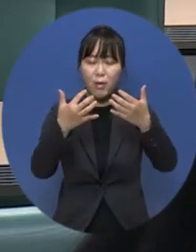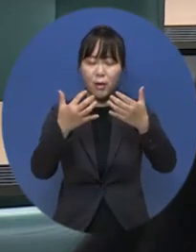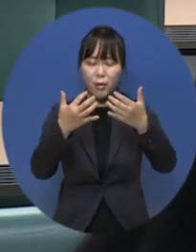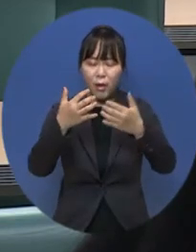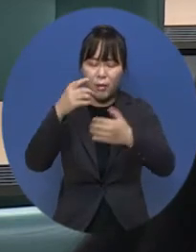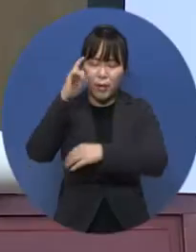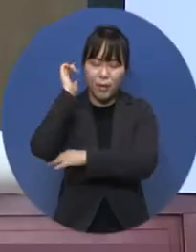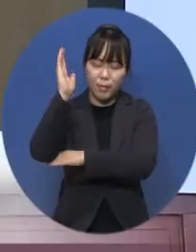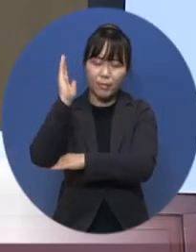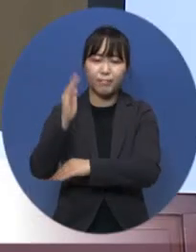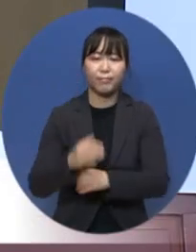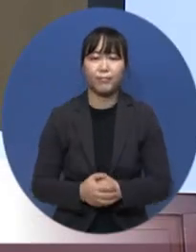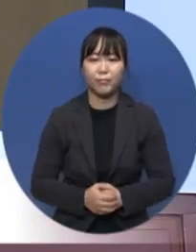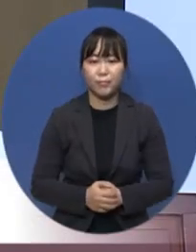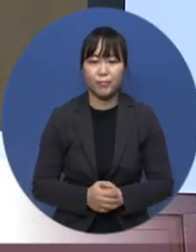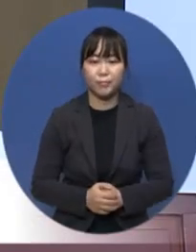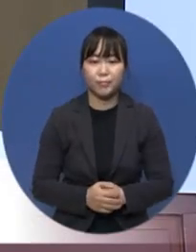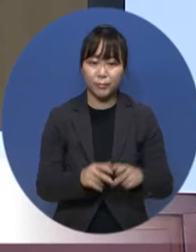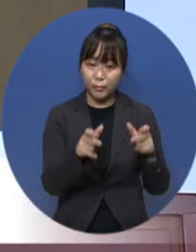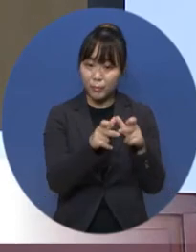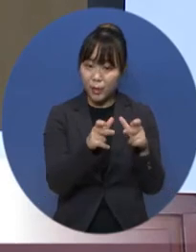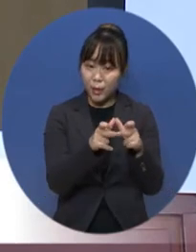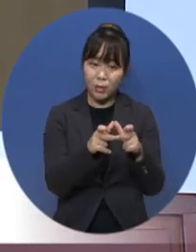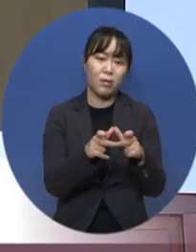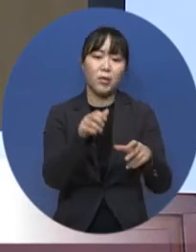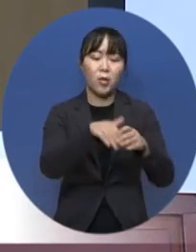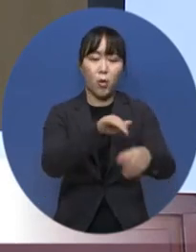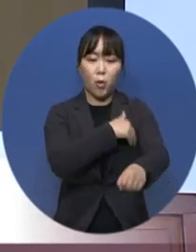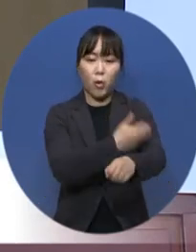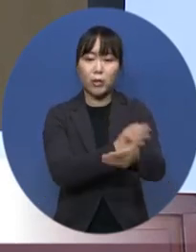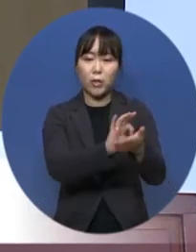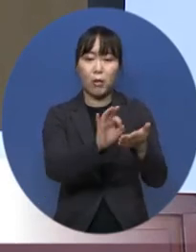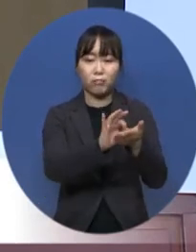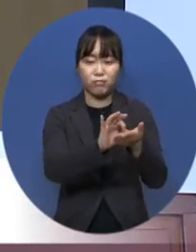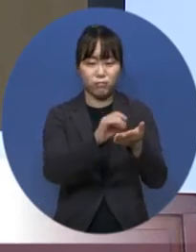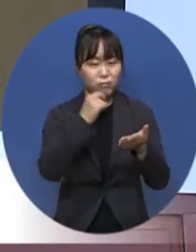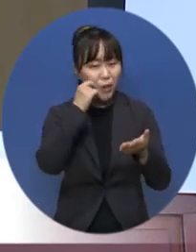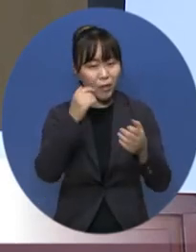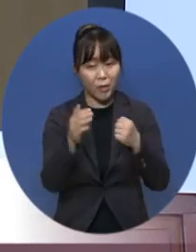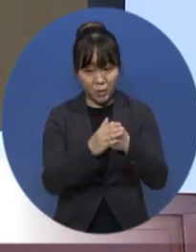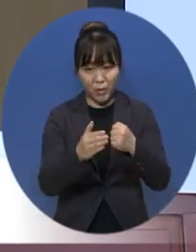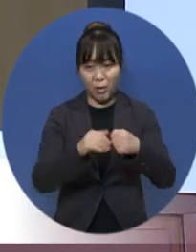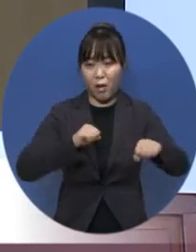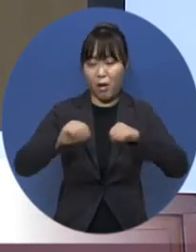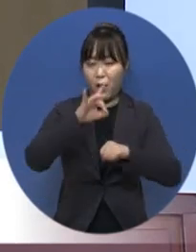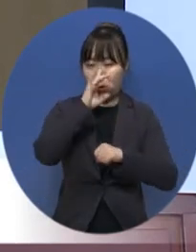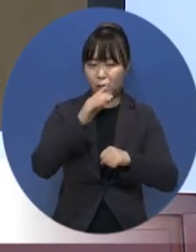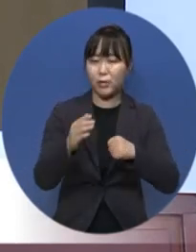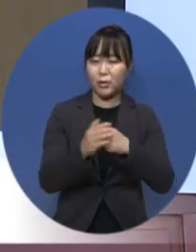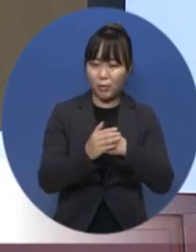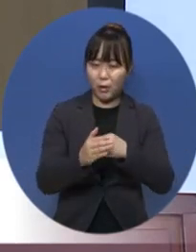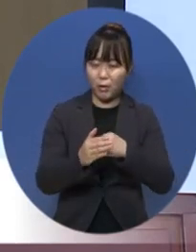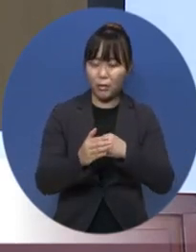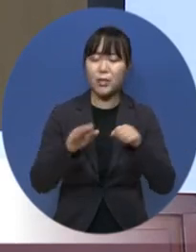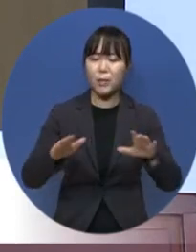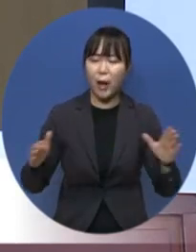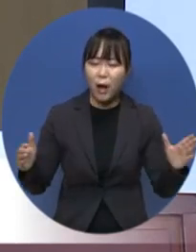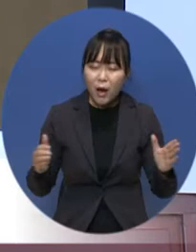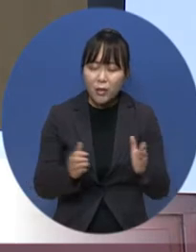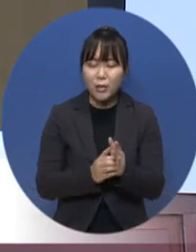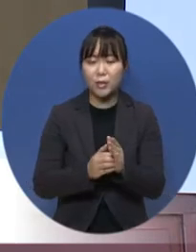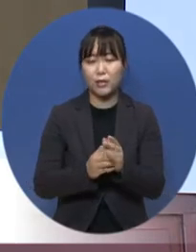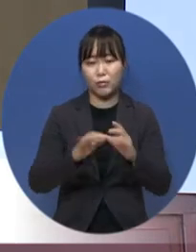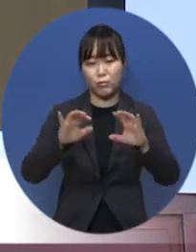강조했습니다. 장애인은 그 선거권을 사용할 수 없어서, 행사할 수 없어서 그래서